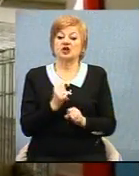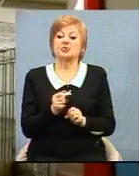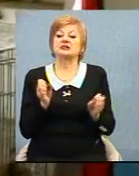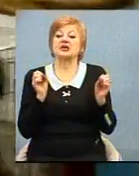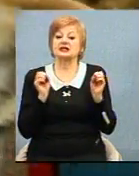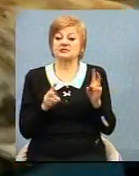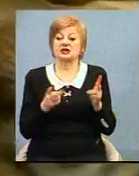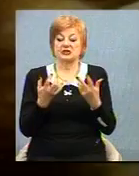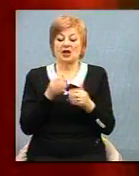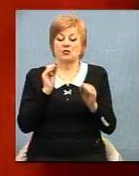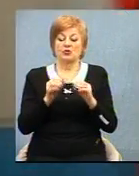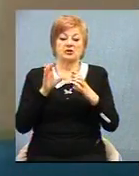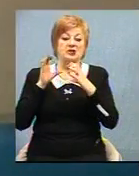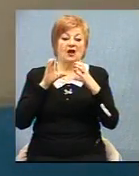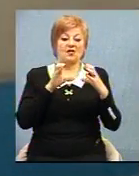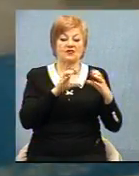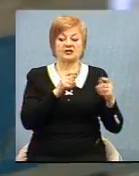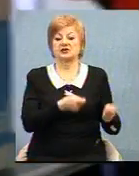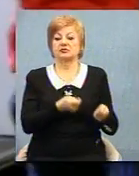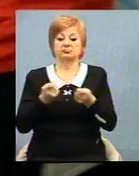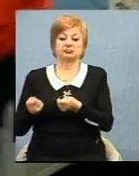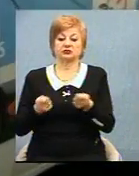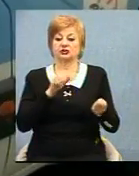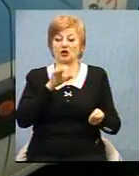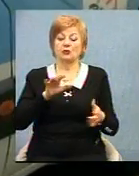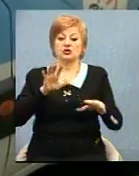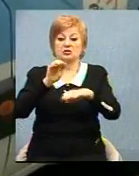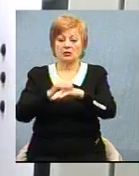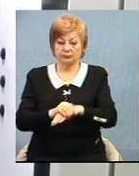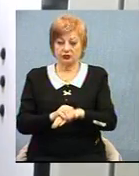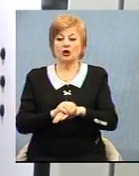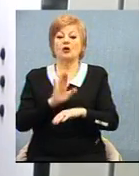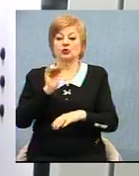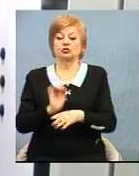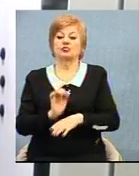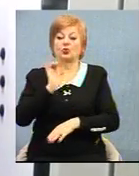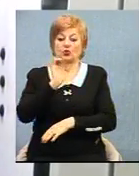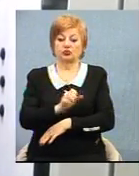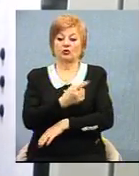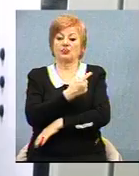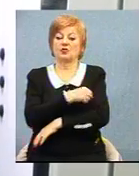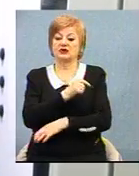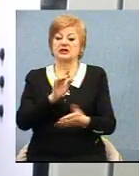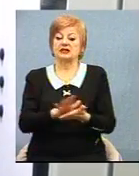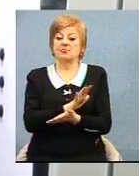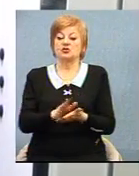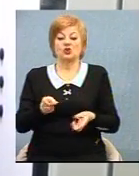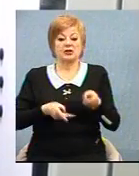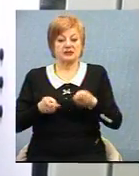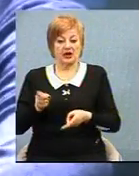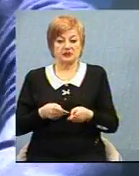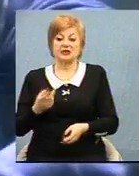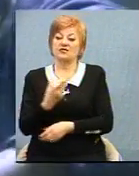спеціально обладнаний автомобіль для перевезення тварин. Після відлову чотирилапих вестимуть до ветеринарних клінік на безкоштовну стерилізацію